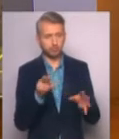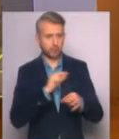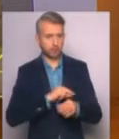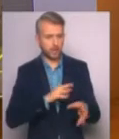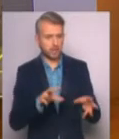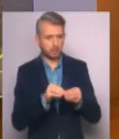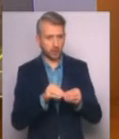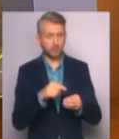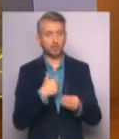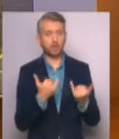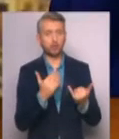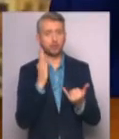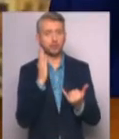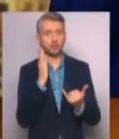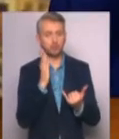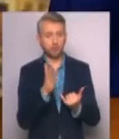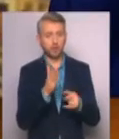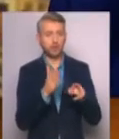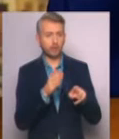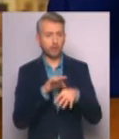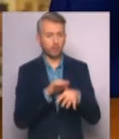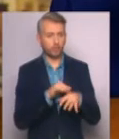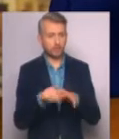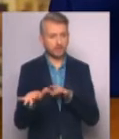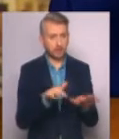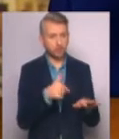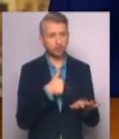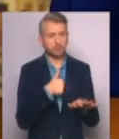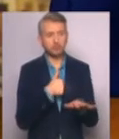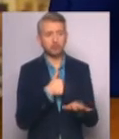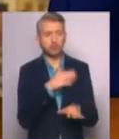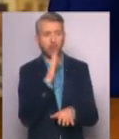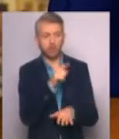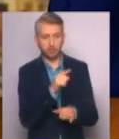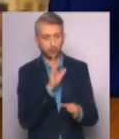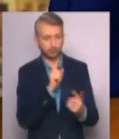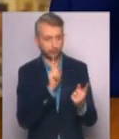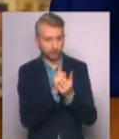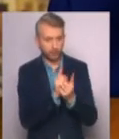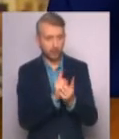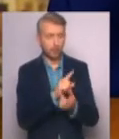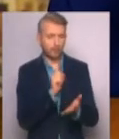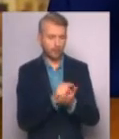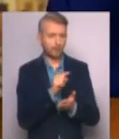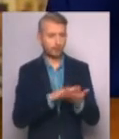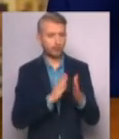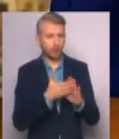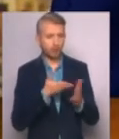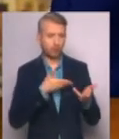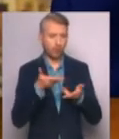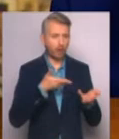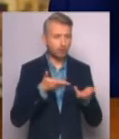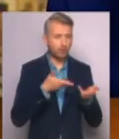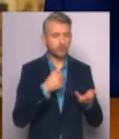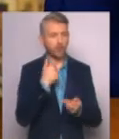Я сьогодні, до речі, буду мати, вона проводить відповідні заходи, я буду мати з нею можливість зустрітися, і ми обов'язково цю ситуацію з нею порадимося. І